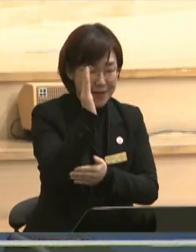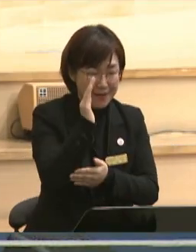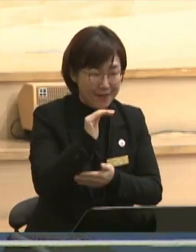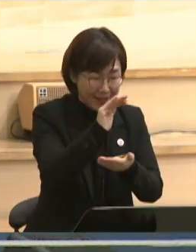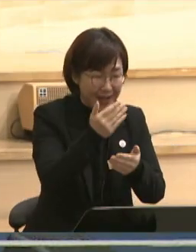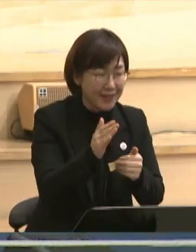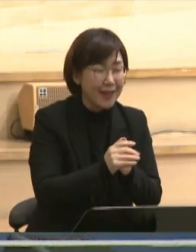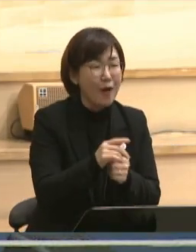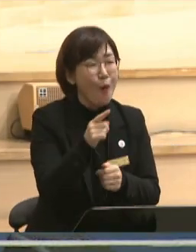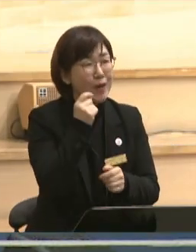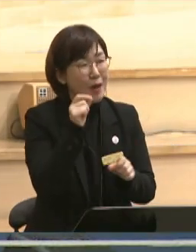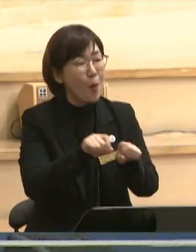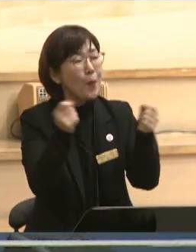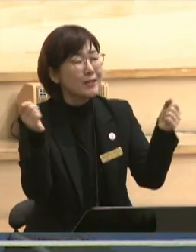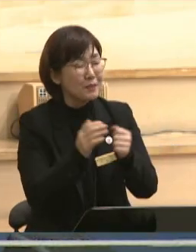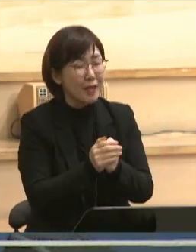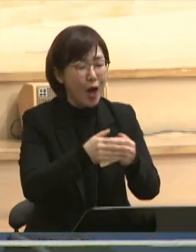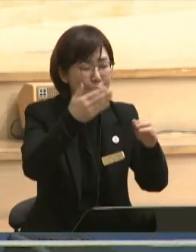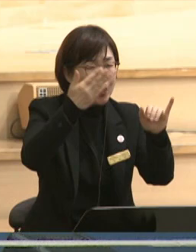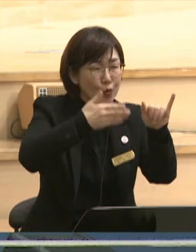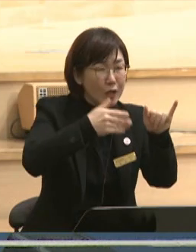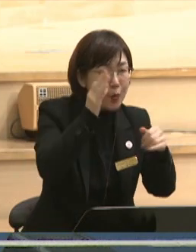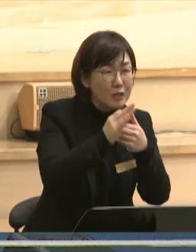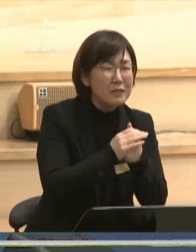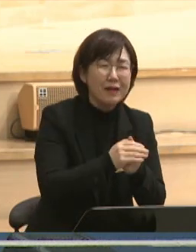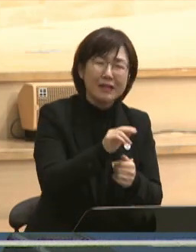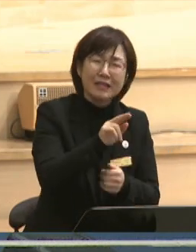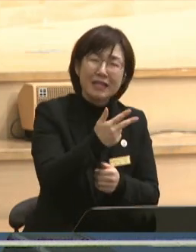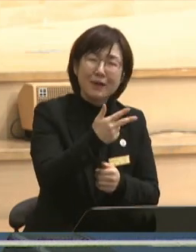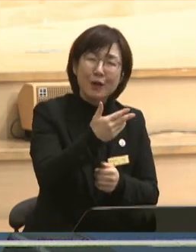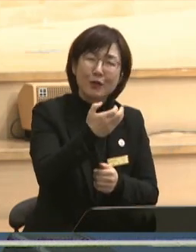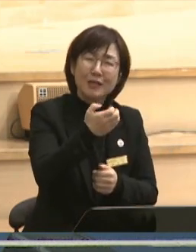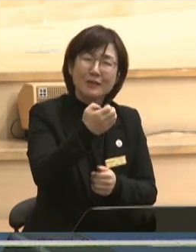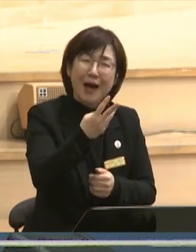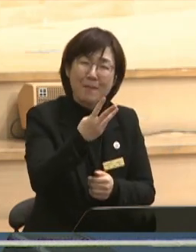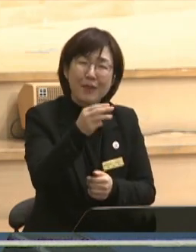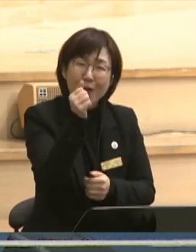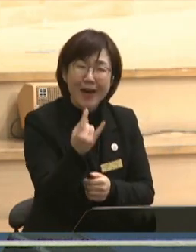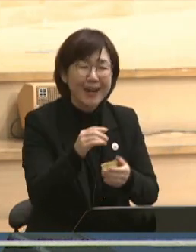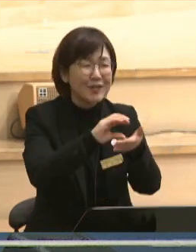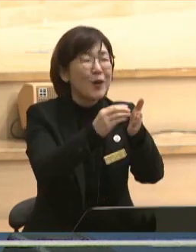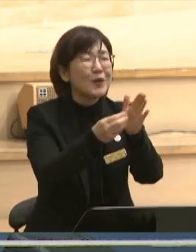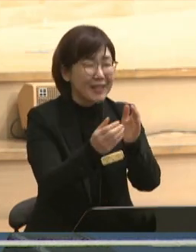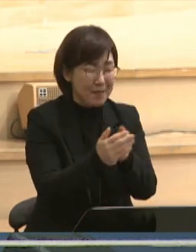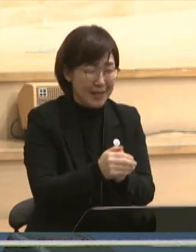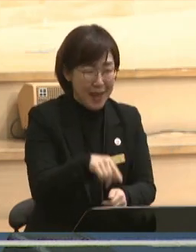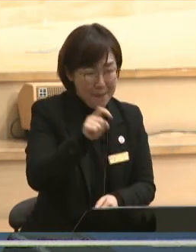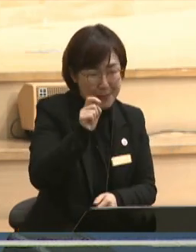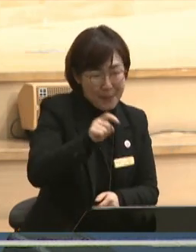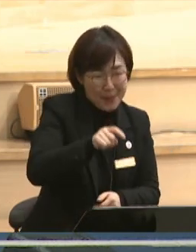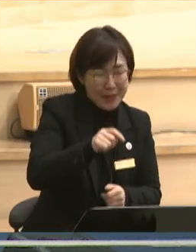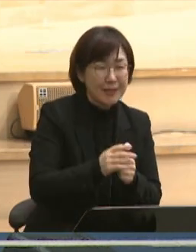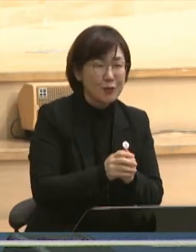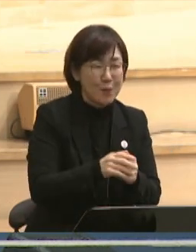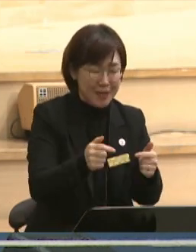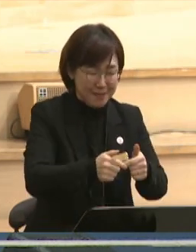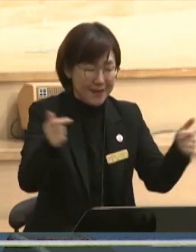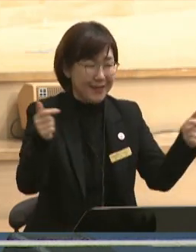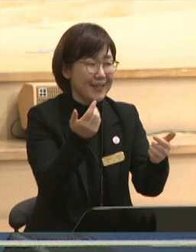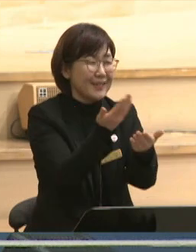유튜브에 가셔서 지금 조회수가 739회 밖에 되지 않으니까 마구마구 클릭하셔서이